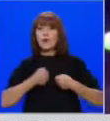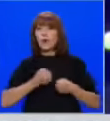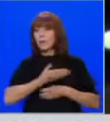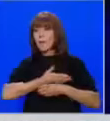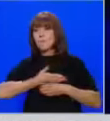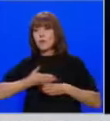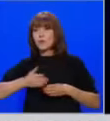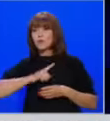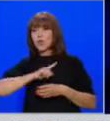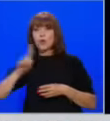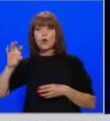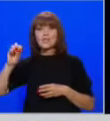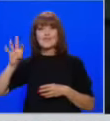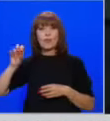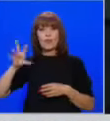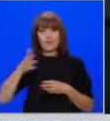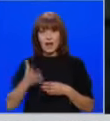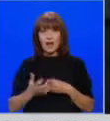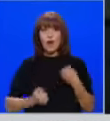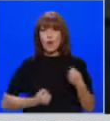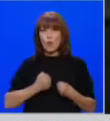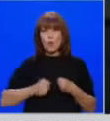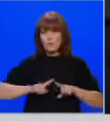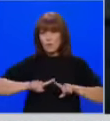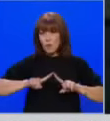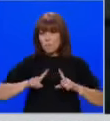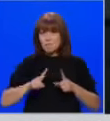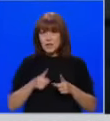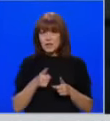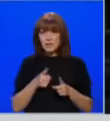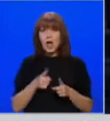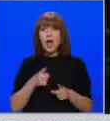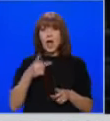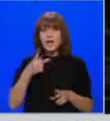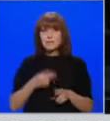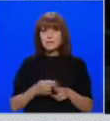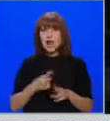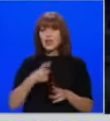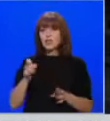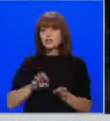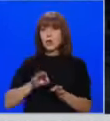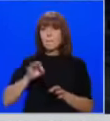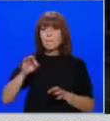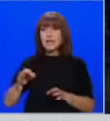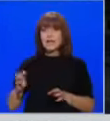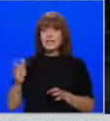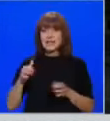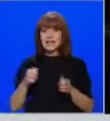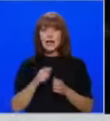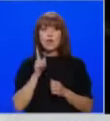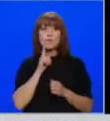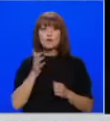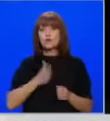до светофара. Колата се е движила толкова бързо, че е спряла на повече от 100 метра от мястото на сблъсъка. Момчето загива на